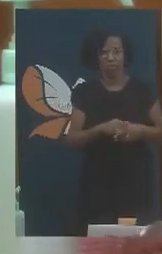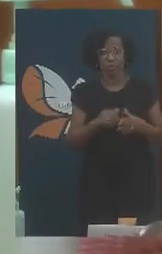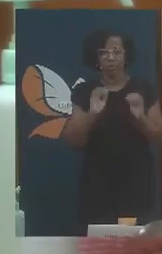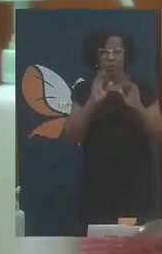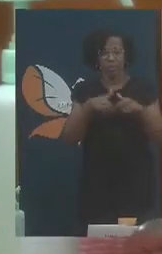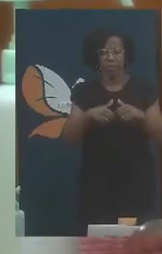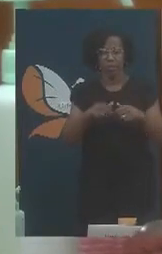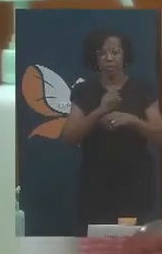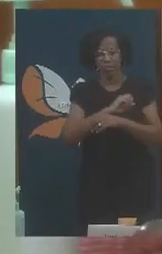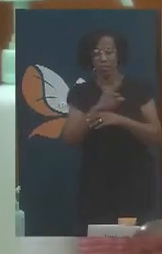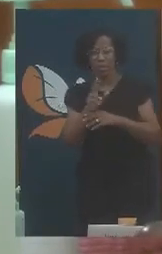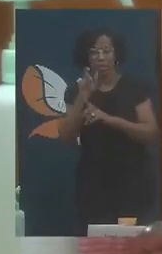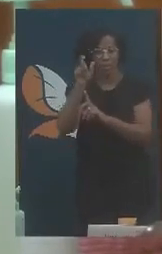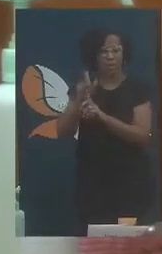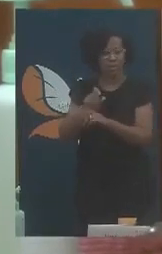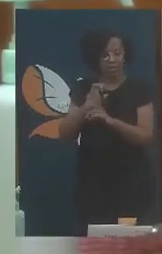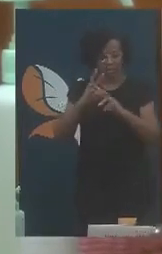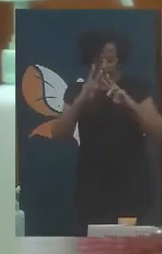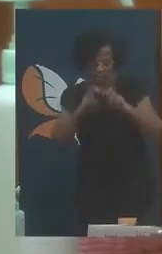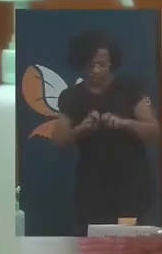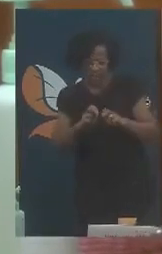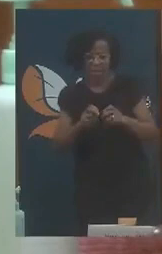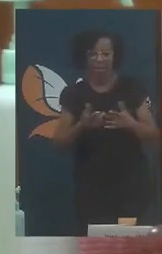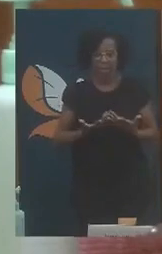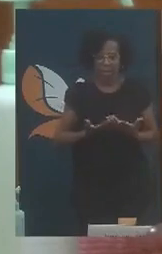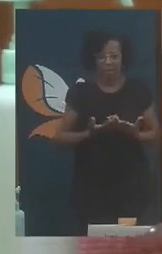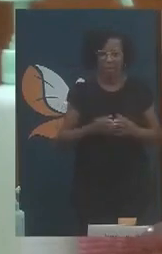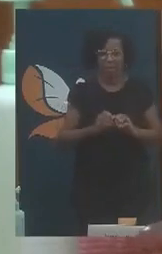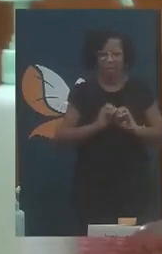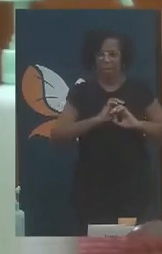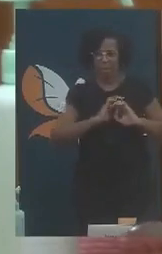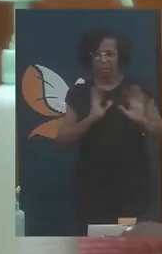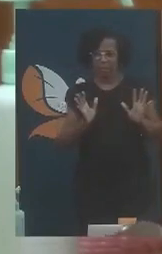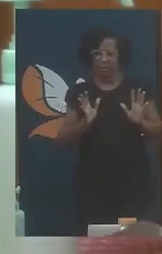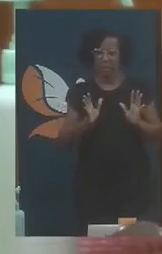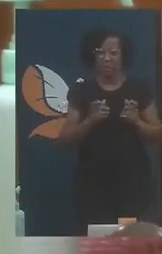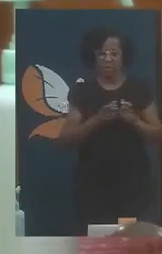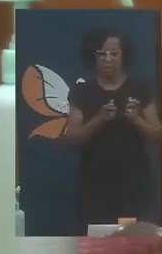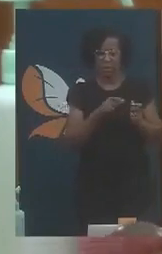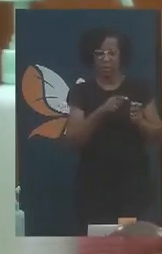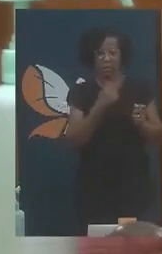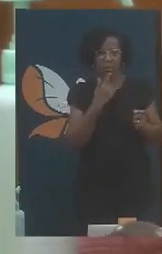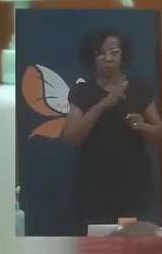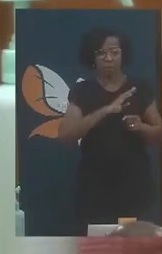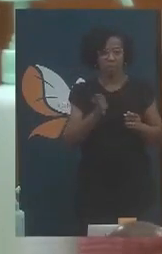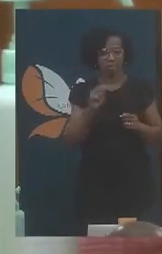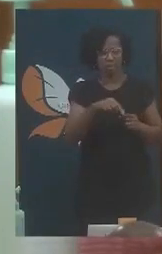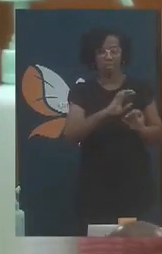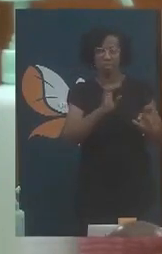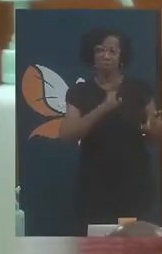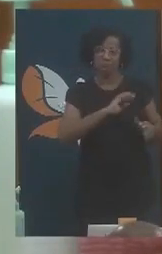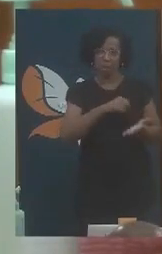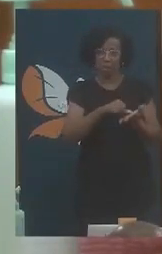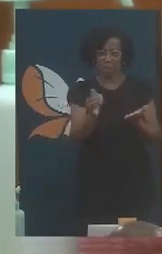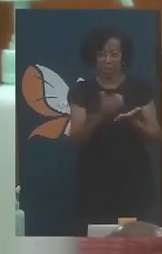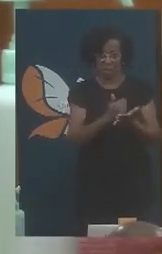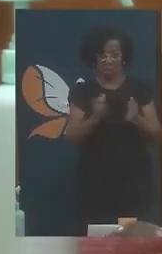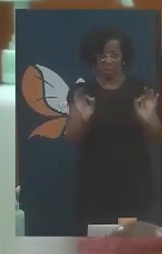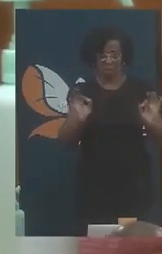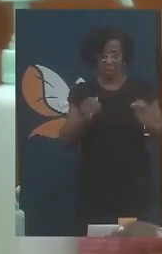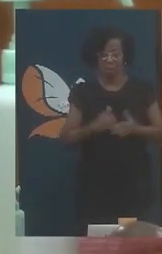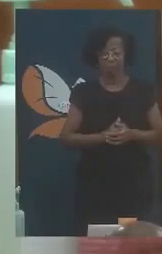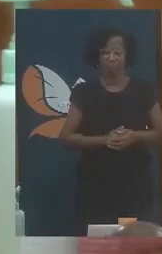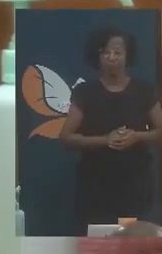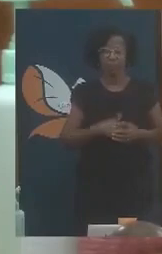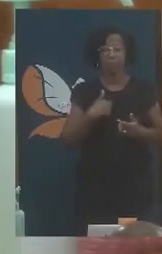journalistique, personne ne vient les visiter. Les personnes qui devaient venir ne viennent pas parce qu'ils ne sont pas payés. Non, alors je voulais